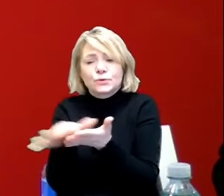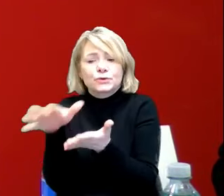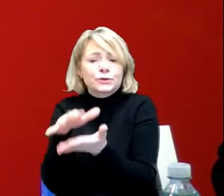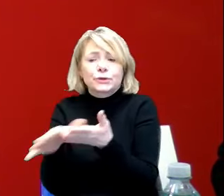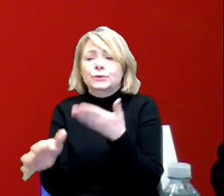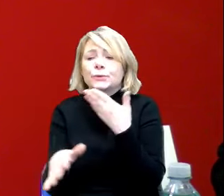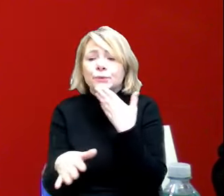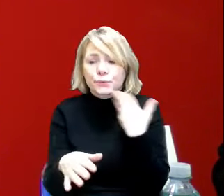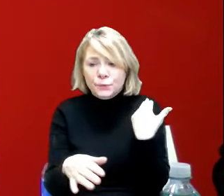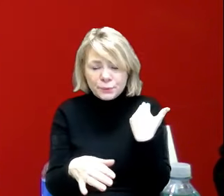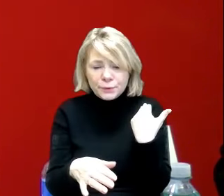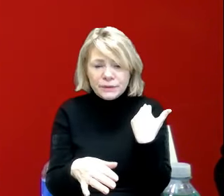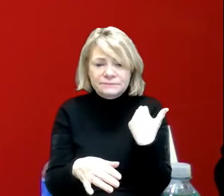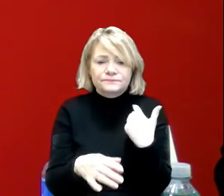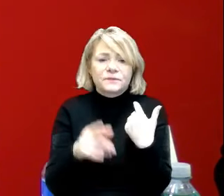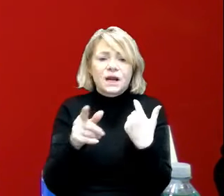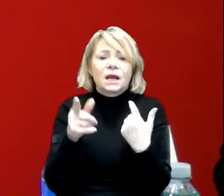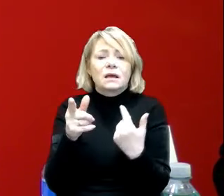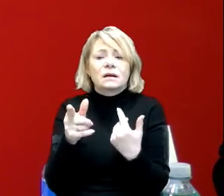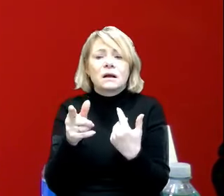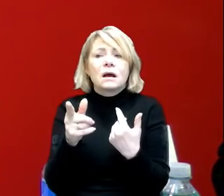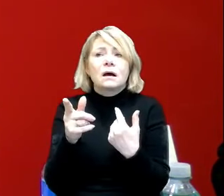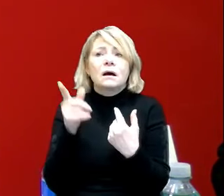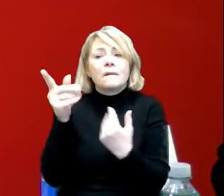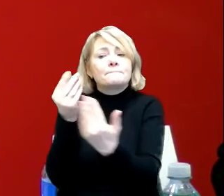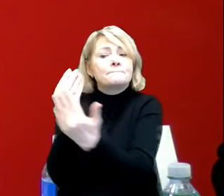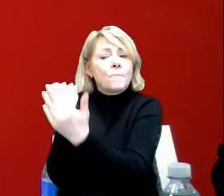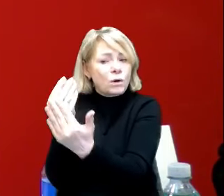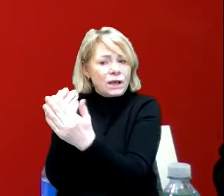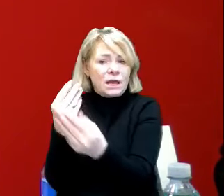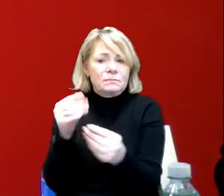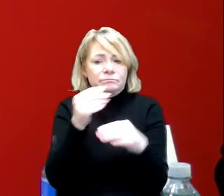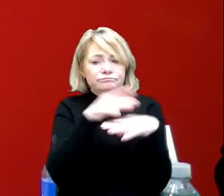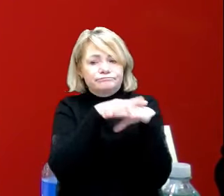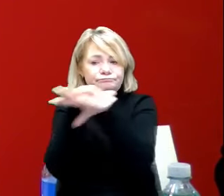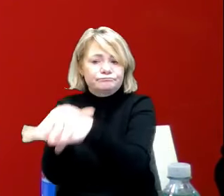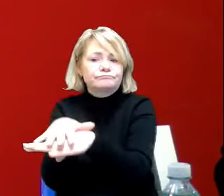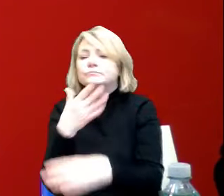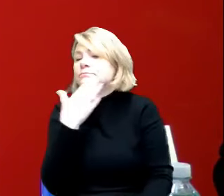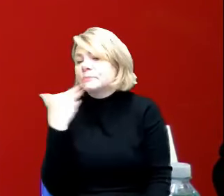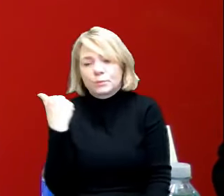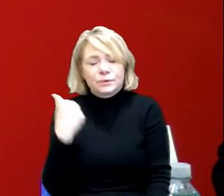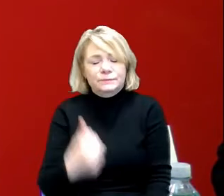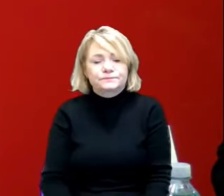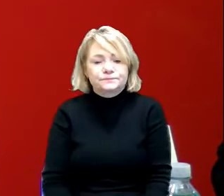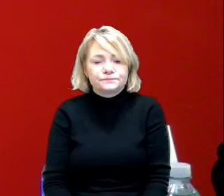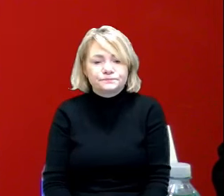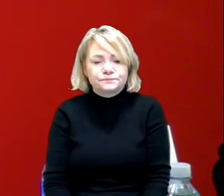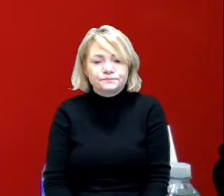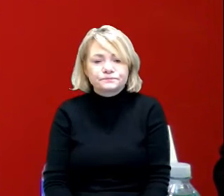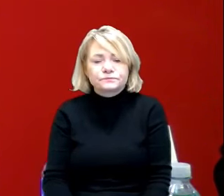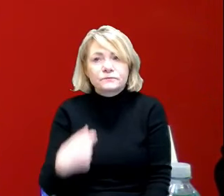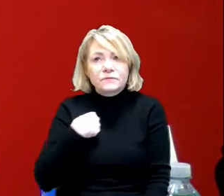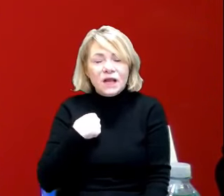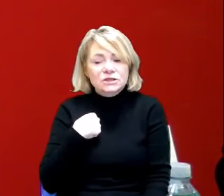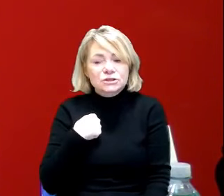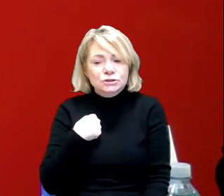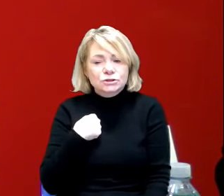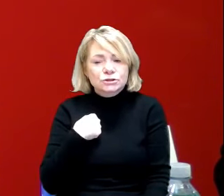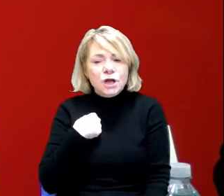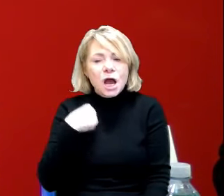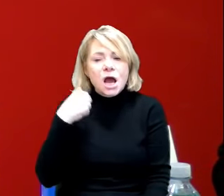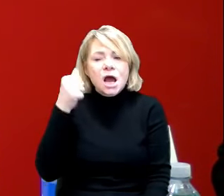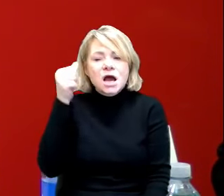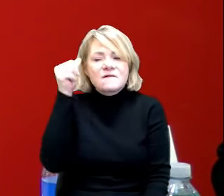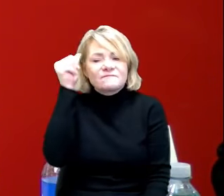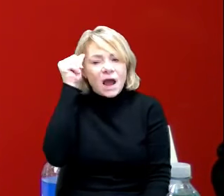koncesininkui jokie mokėjimai nebuvo vykdomi turiu vakar žodinį paaiškinimą ar